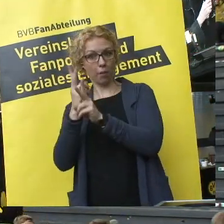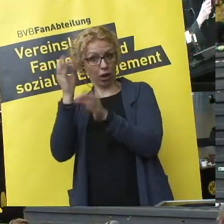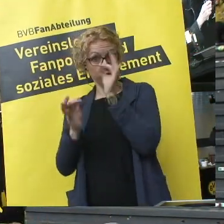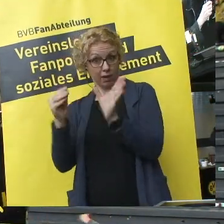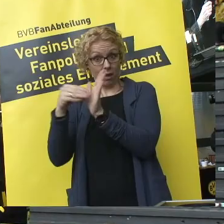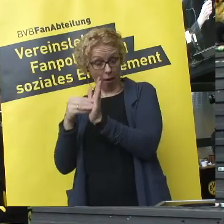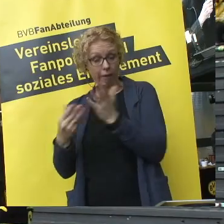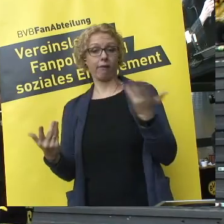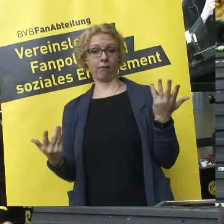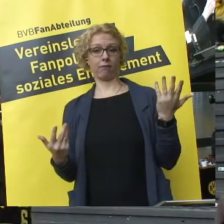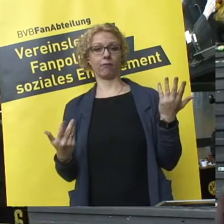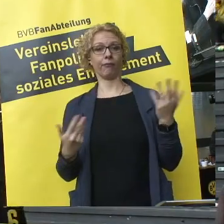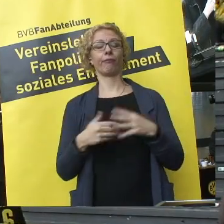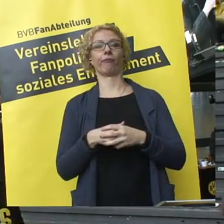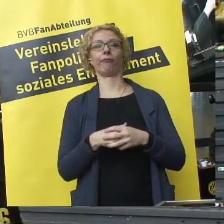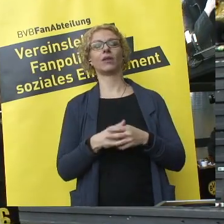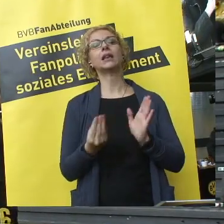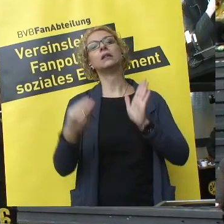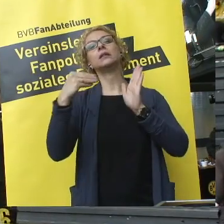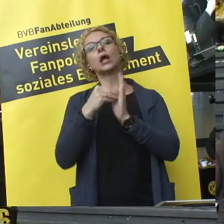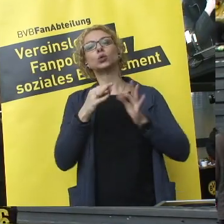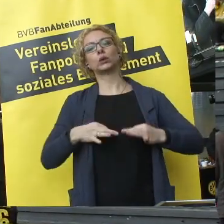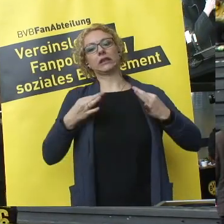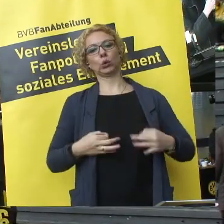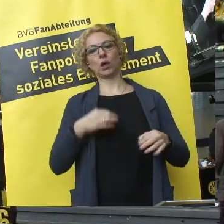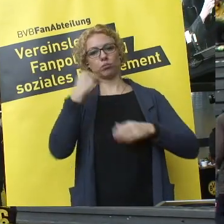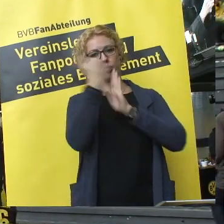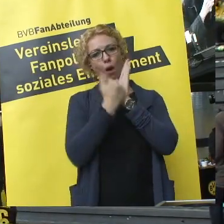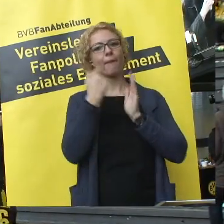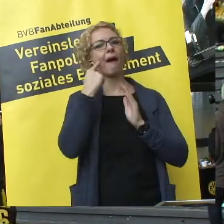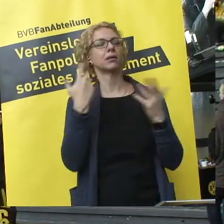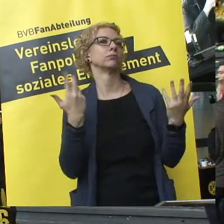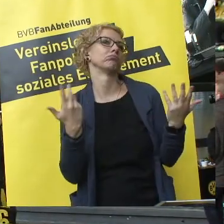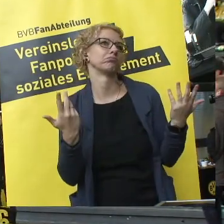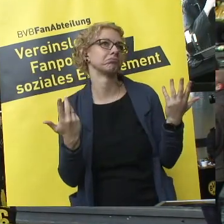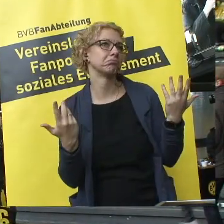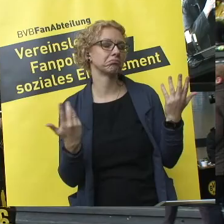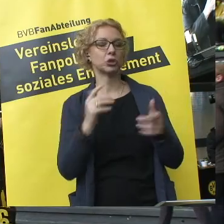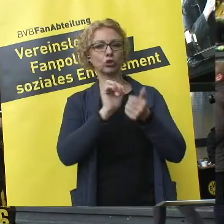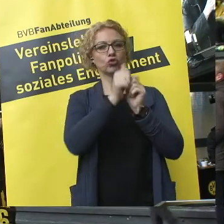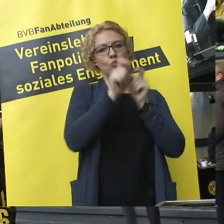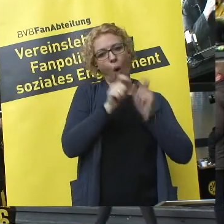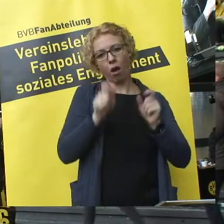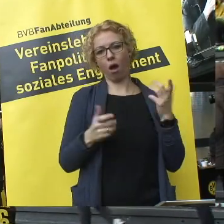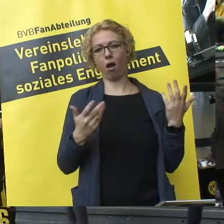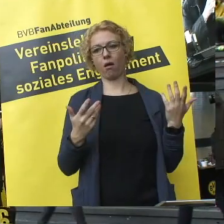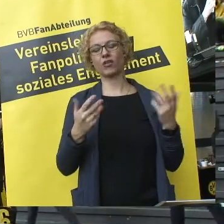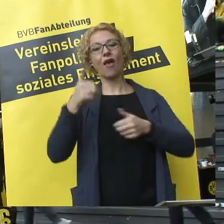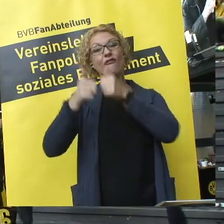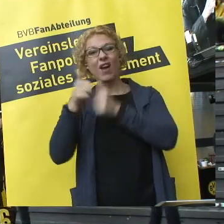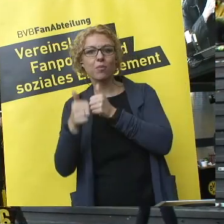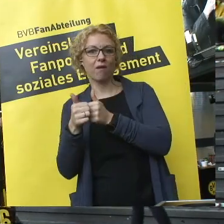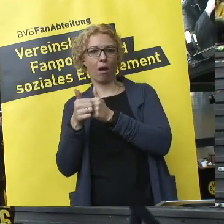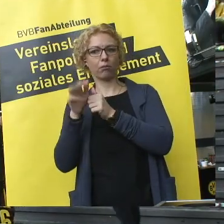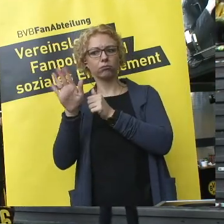teilnehmen. Und wir haben ein Gesundheitsprogramm. Das heißt also, die Sportler werden während der